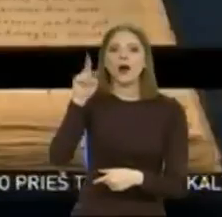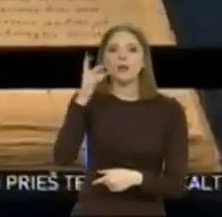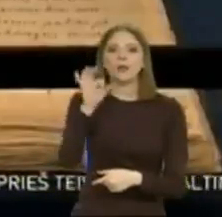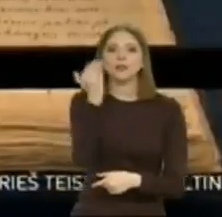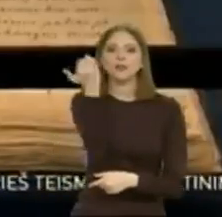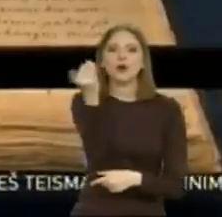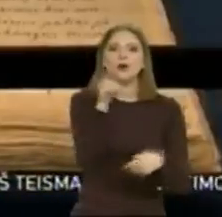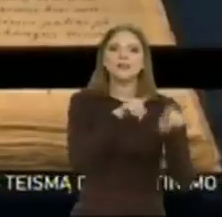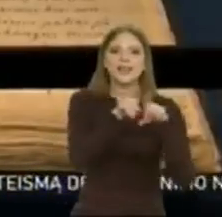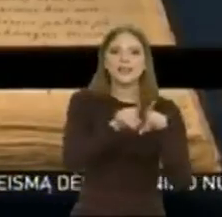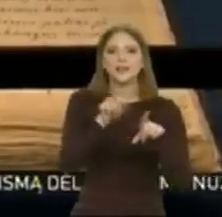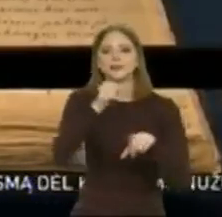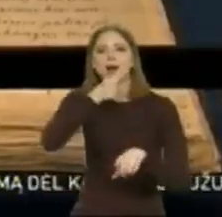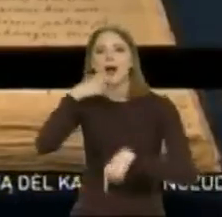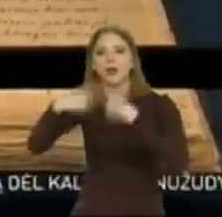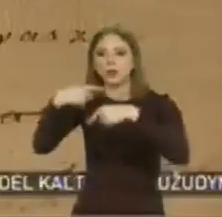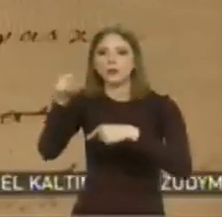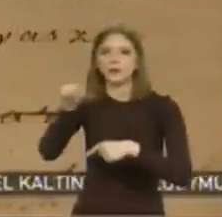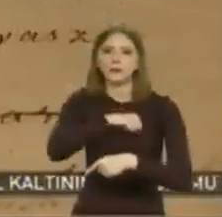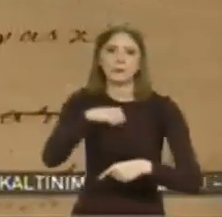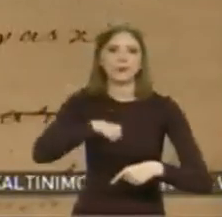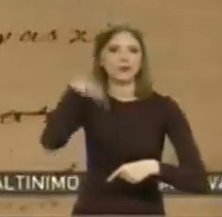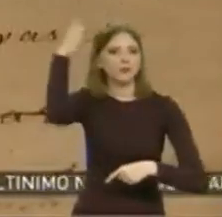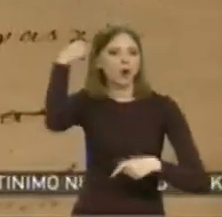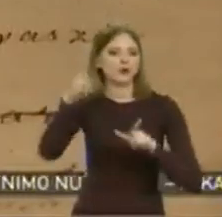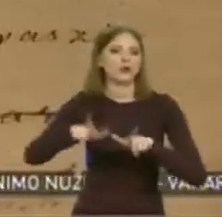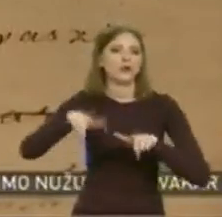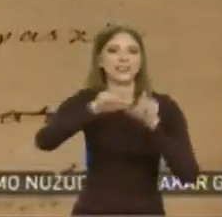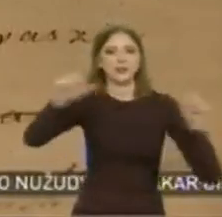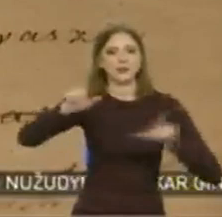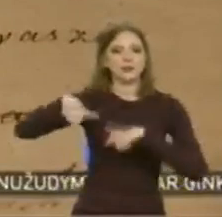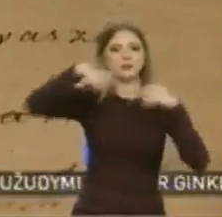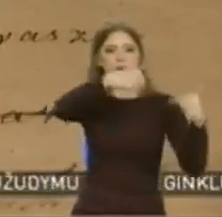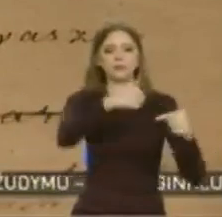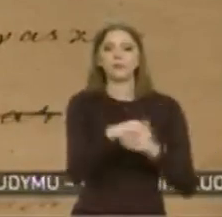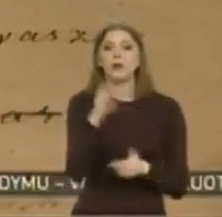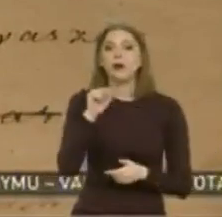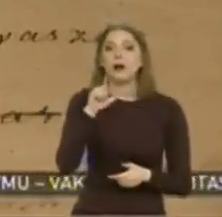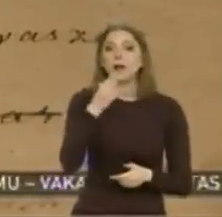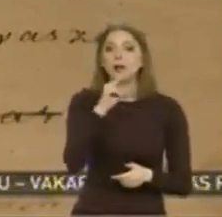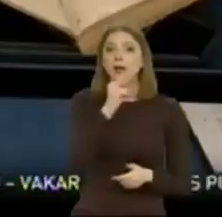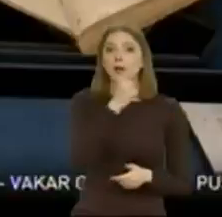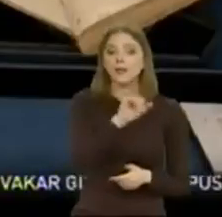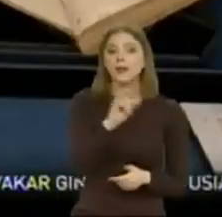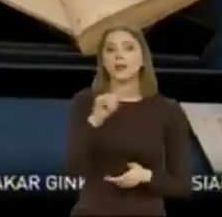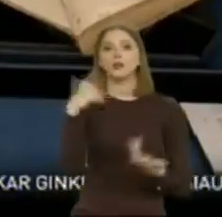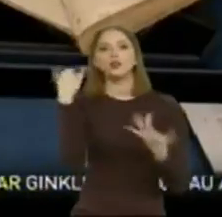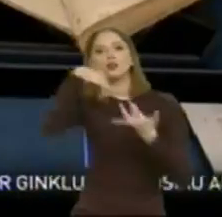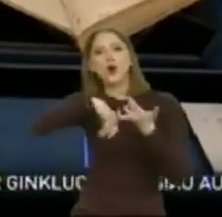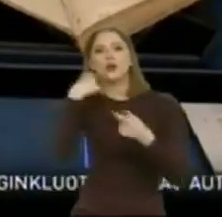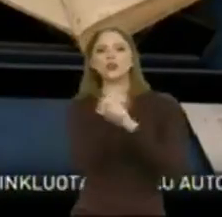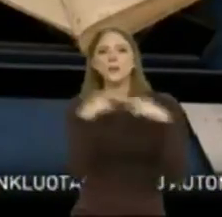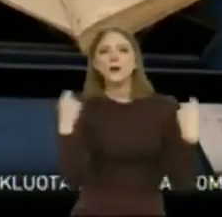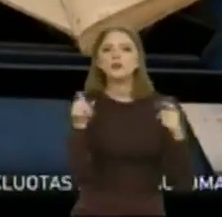draugijai. Parodoje rankraščiai tokių veikalų, kaip būdas senovės kalnėnų ir žemaičių, istorija žemaitiška, patarimai ūkininkams, kaip